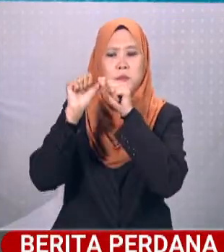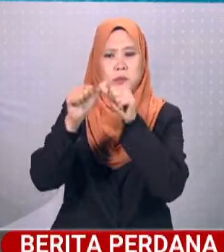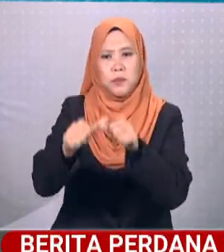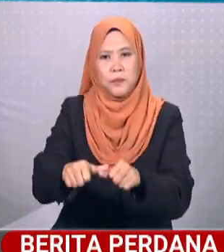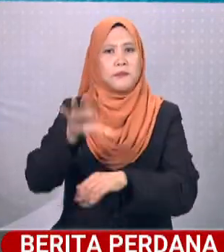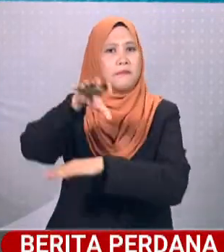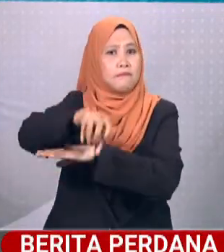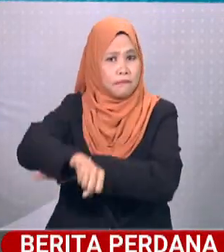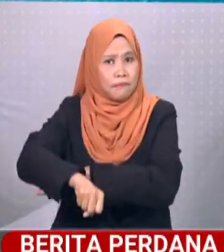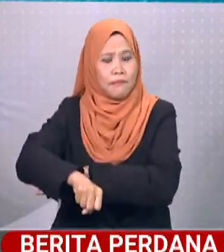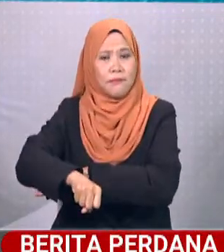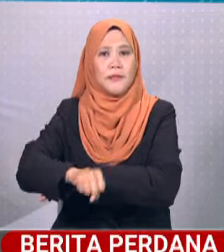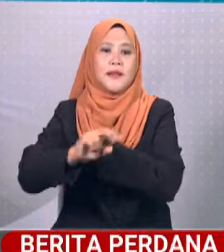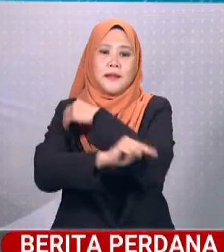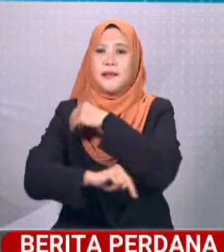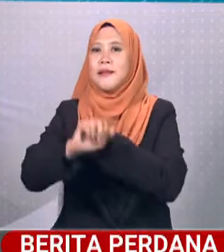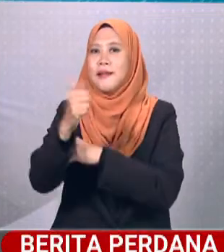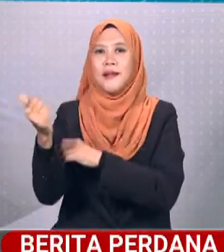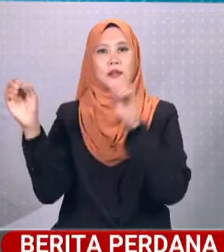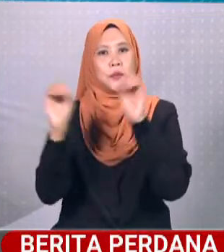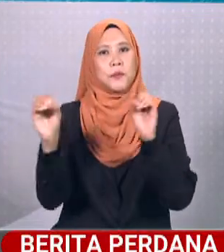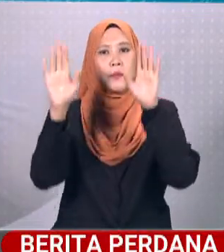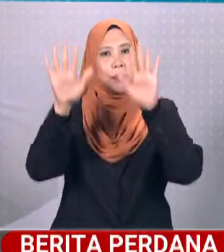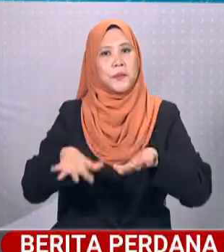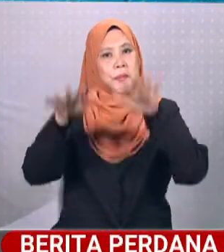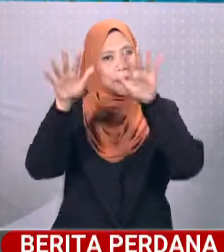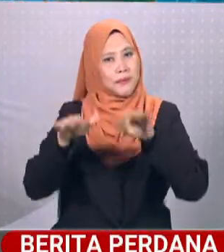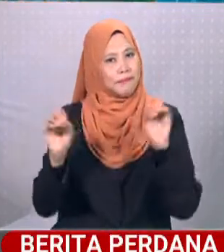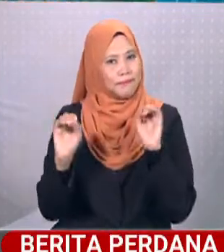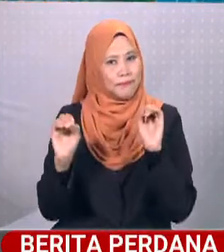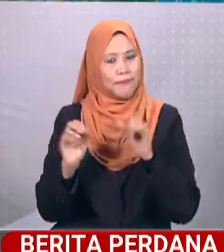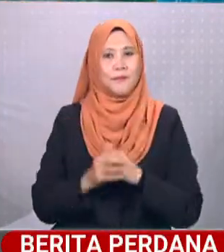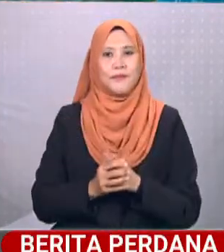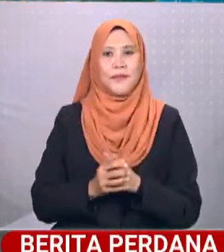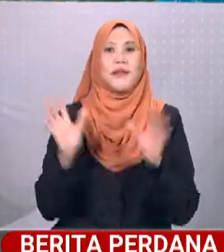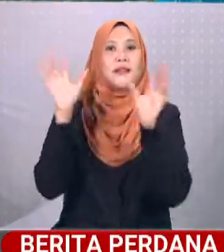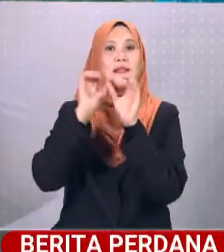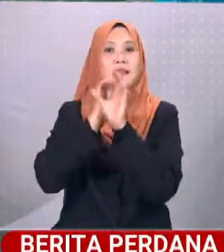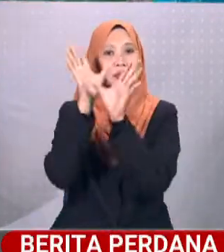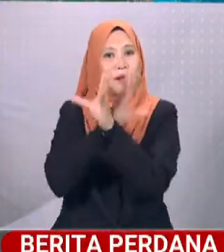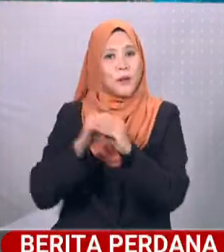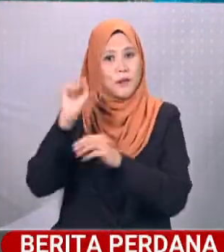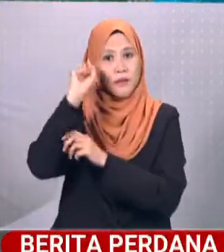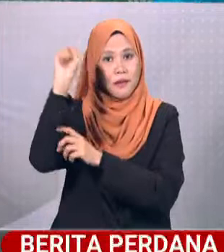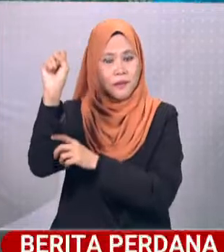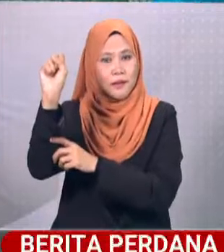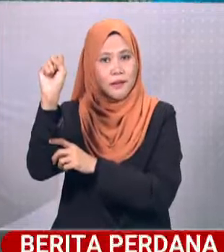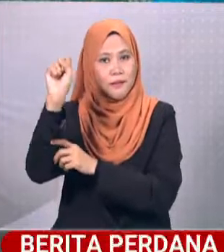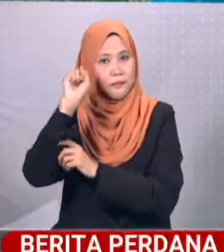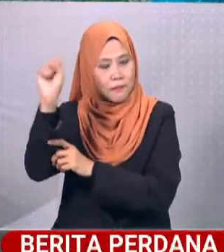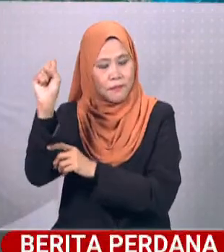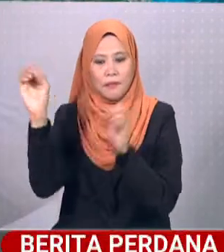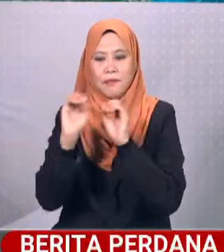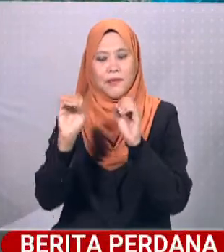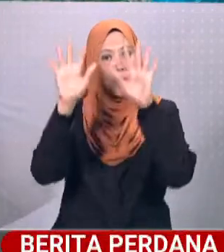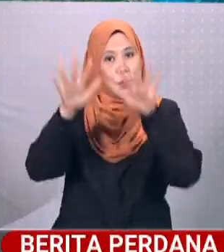lewat malam nanti, manakala negeri-negeri lain tiada hujan yang direkodkan. Seterusnya untuk negeri Sabah dan Sarawak, untuk negeri Sabah pula tiada